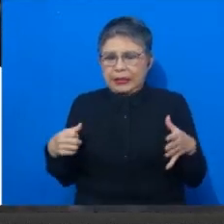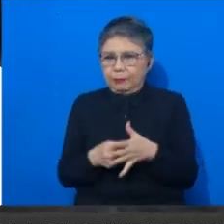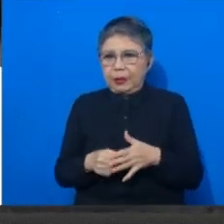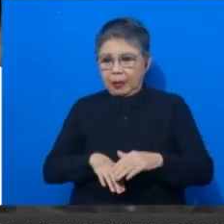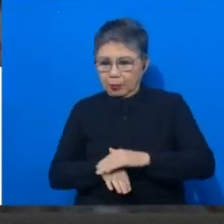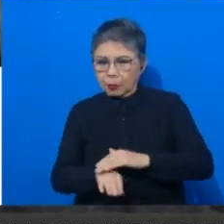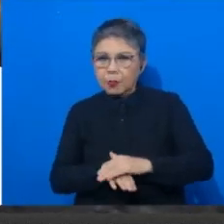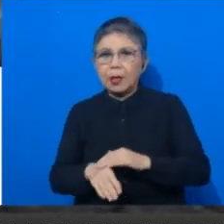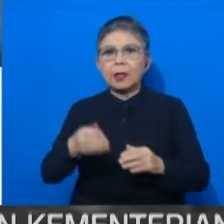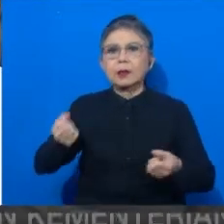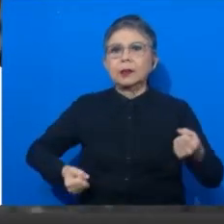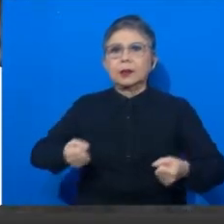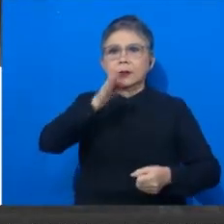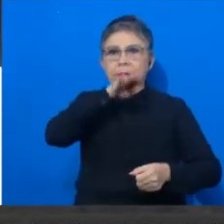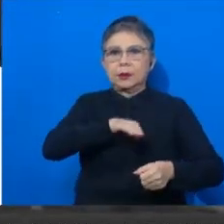di kolong truk.